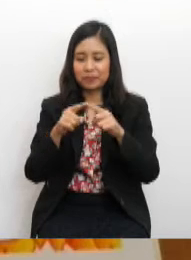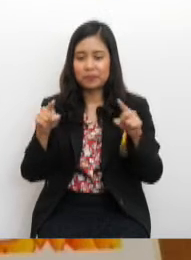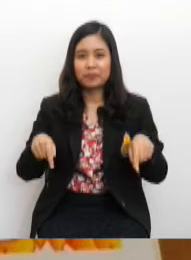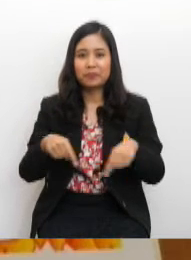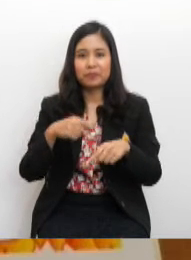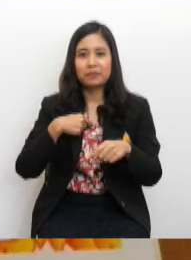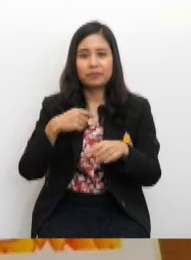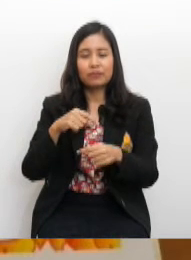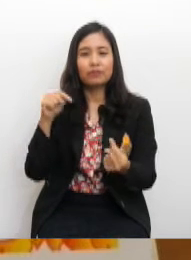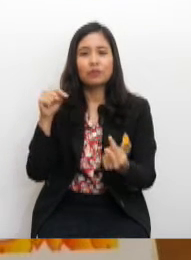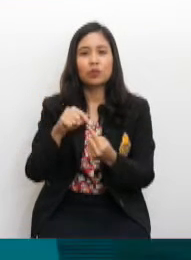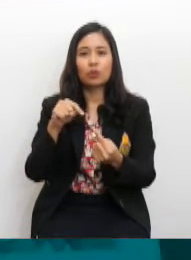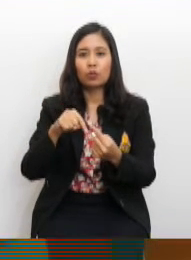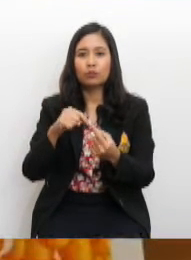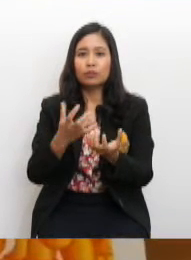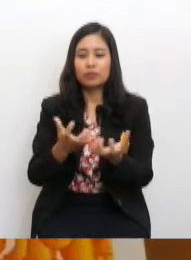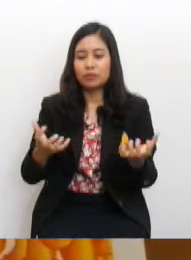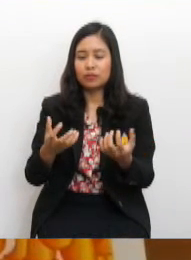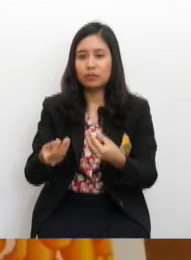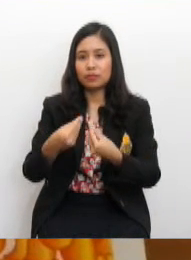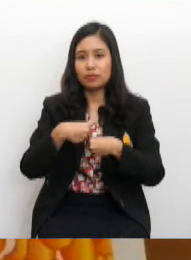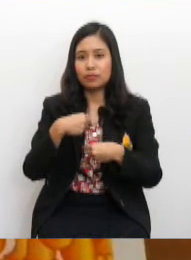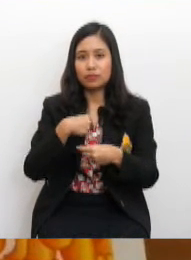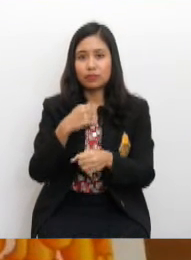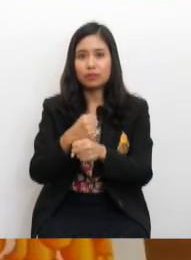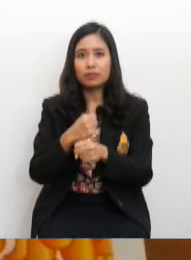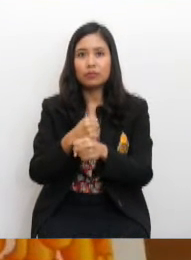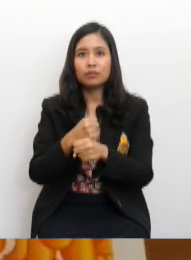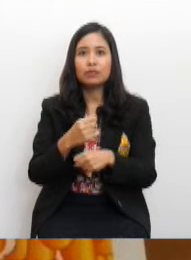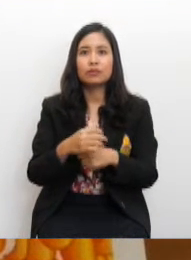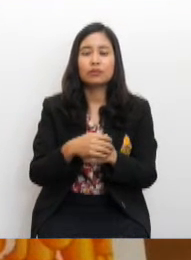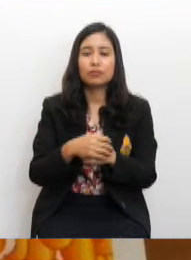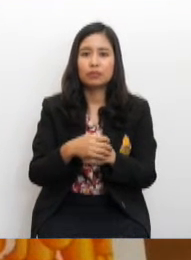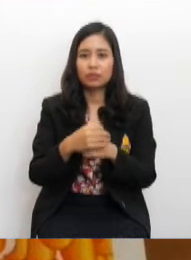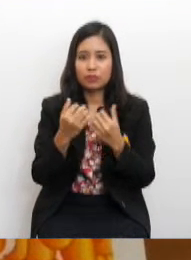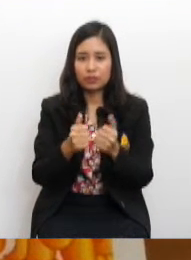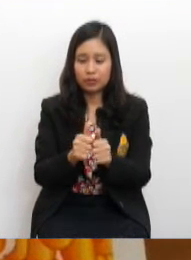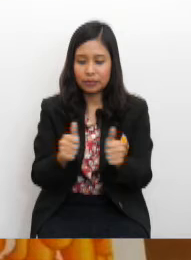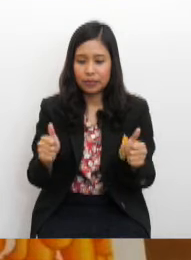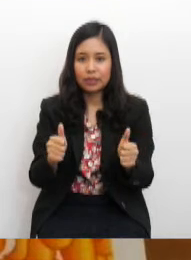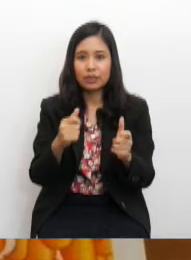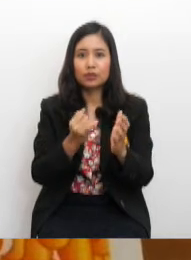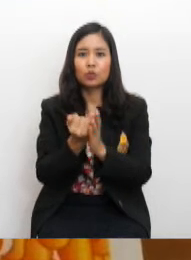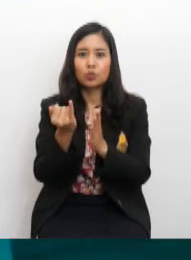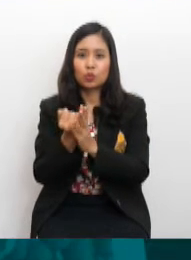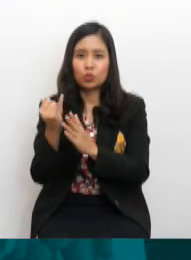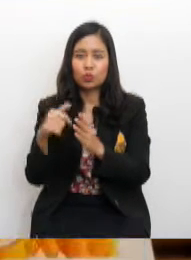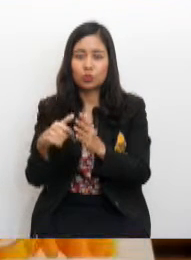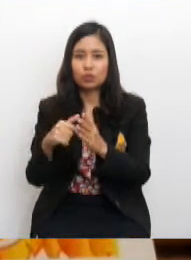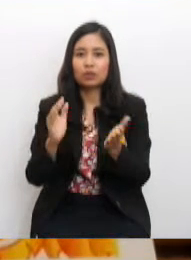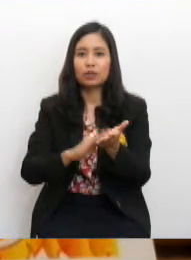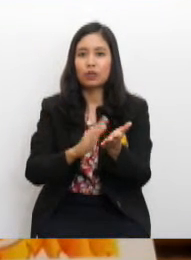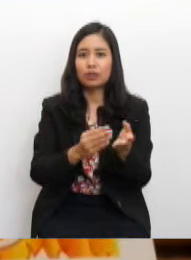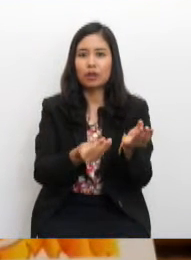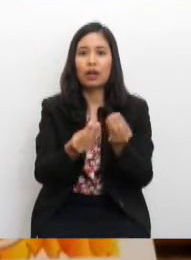หาวิธีการลงโทษโดยการนักเรียนโดยการลงโทษนะครับซึ่งเป็นสิ่งที่ไม่ถูกต้องแต่เราให้รางวัล